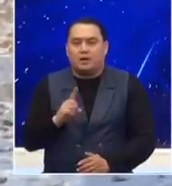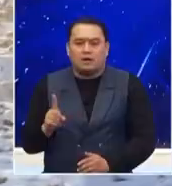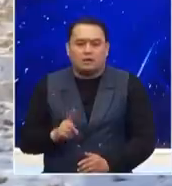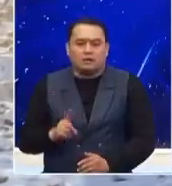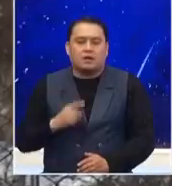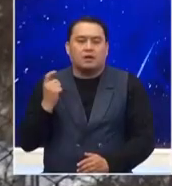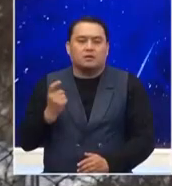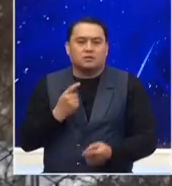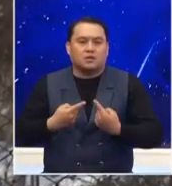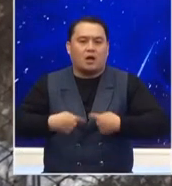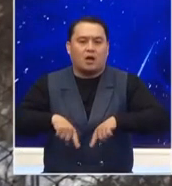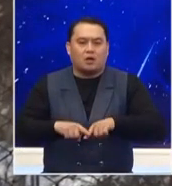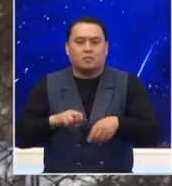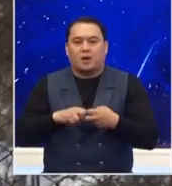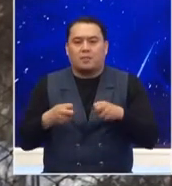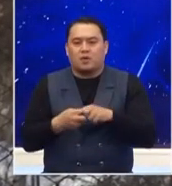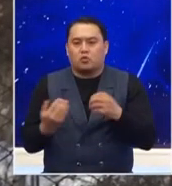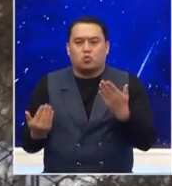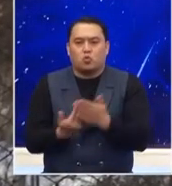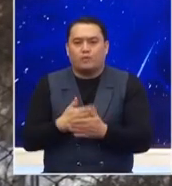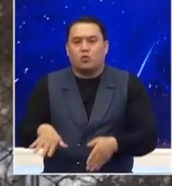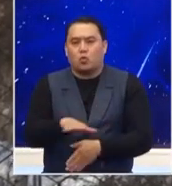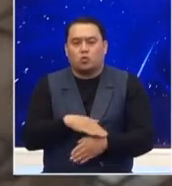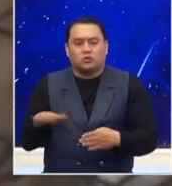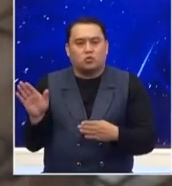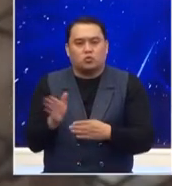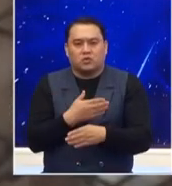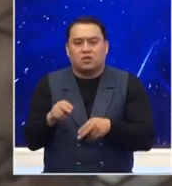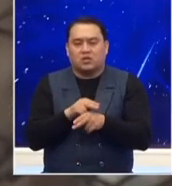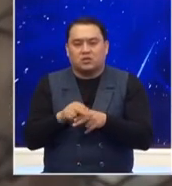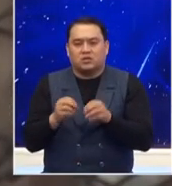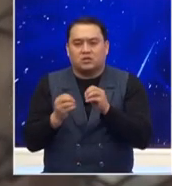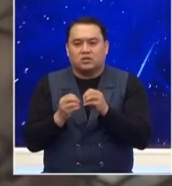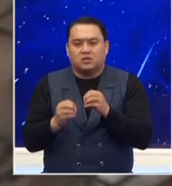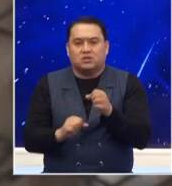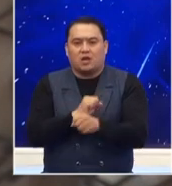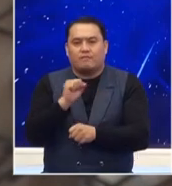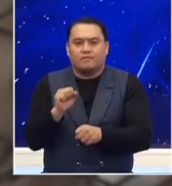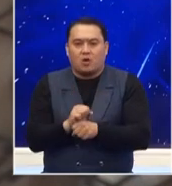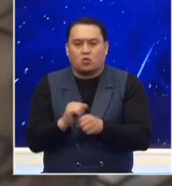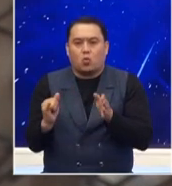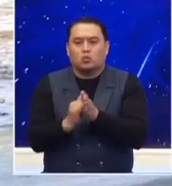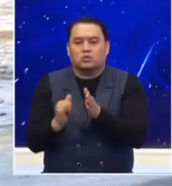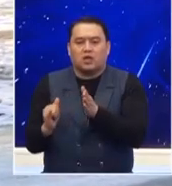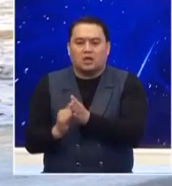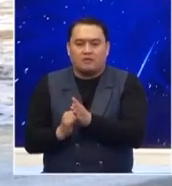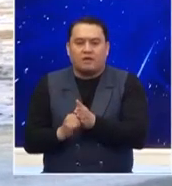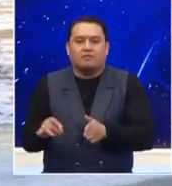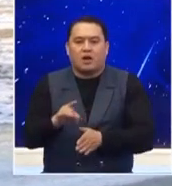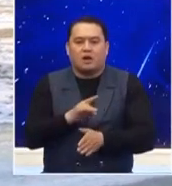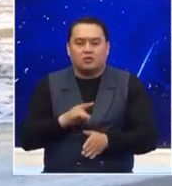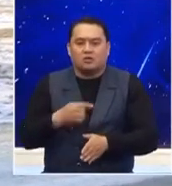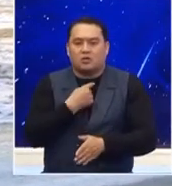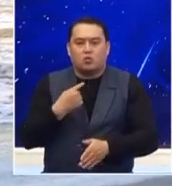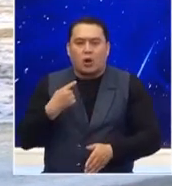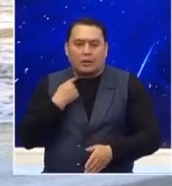газотранспортирующего хозяйства, уже скоро проблемы на новых участках будут устранены. Сразу 10 конденсатосборников устанавливаются в районы